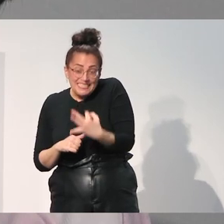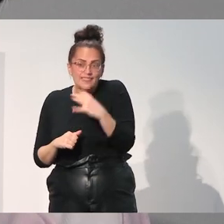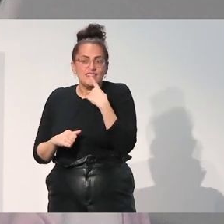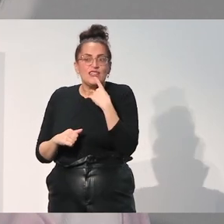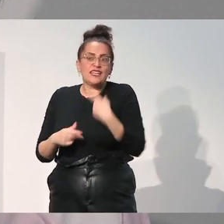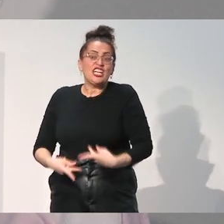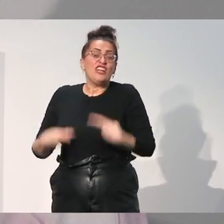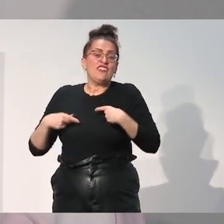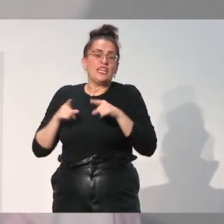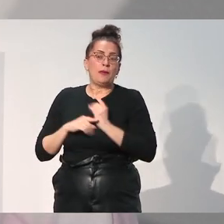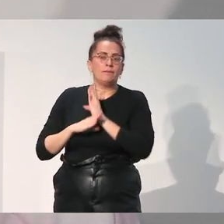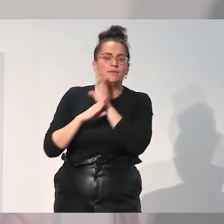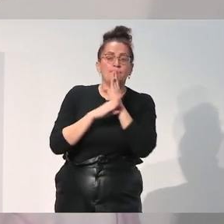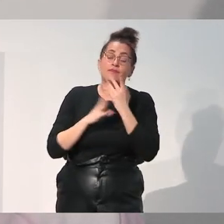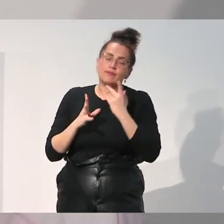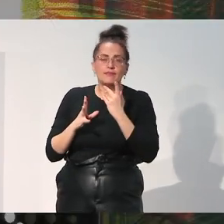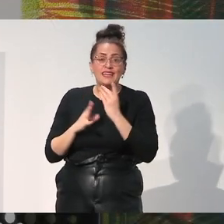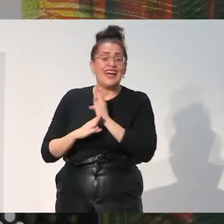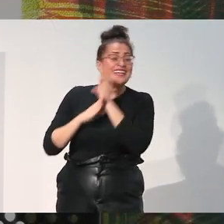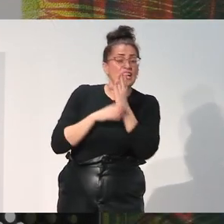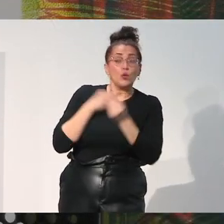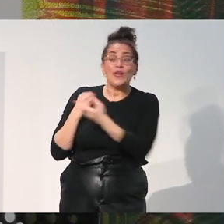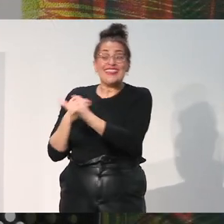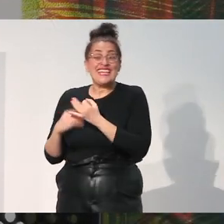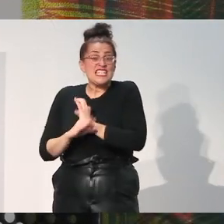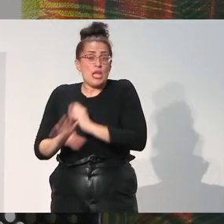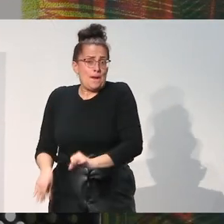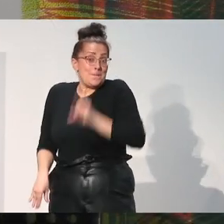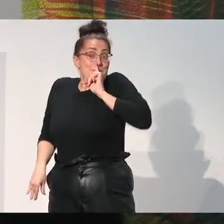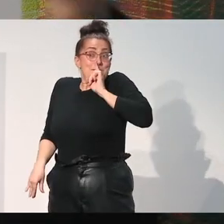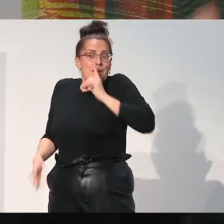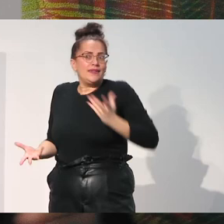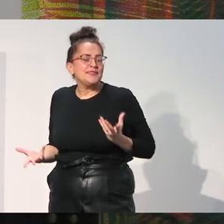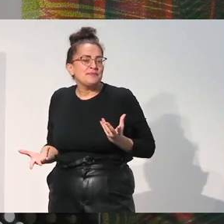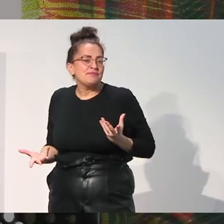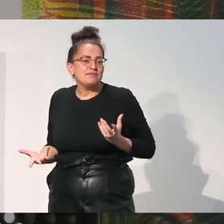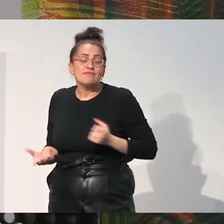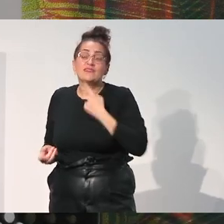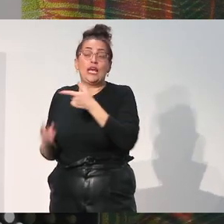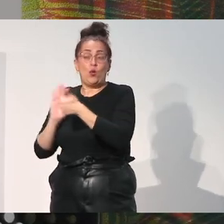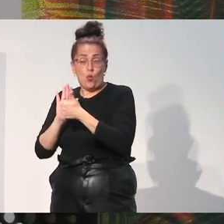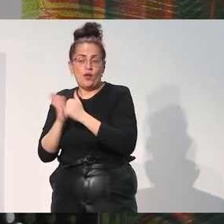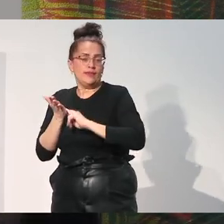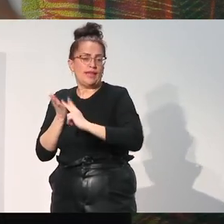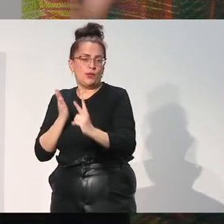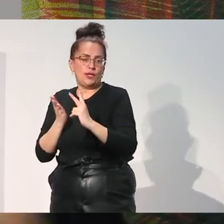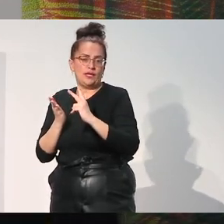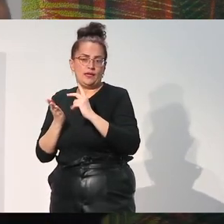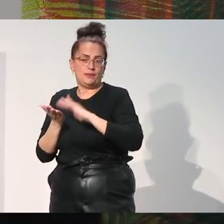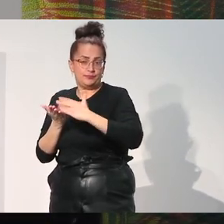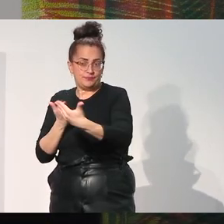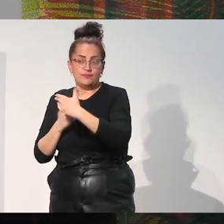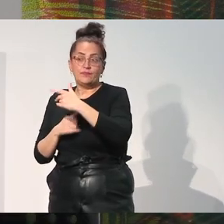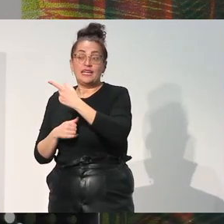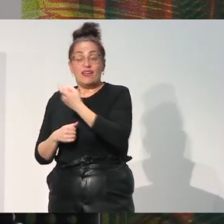sais pas si on peut dire caché quand on n'en parle pas, mais en tout cas, il ne m'avait rien raconté de cette vie-là. Il était donc traducteur-interprète. Alors, il vient d'une famille